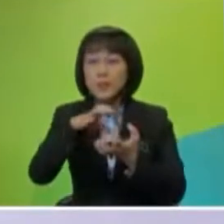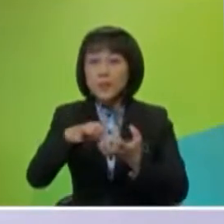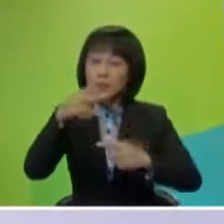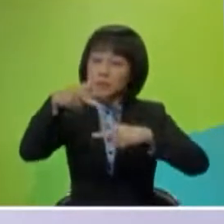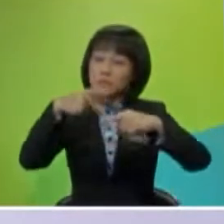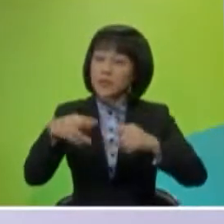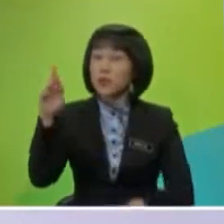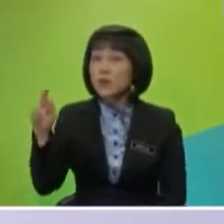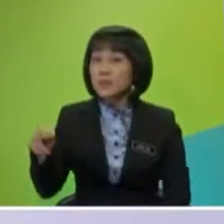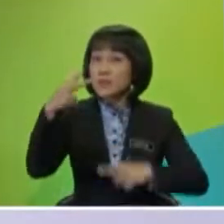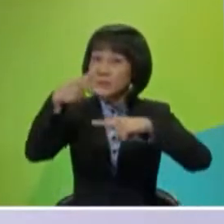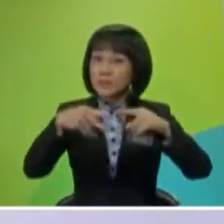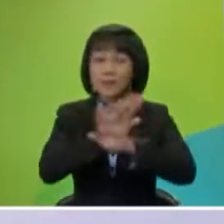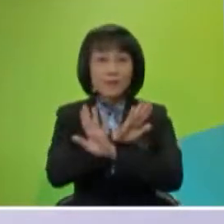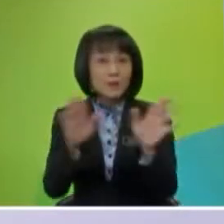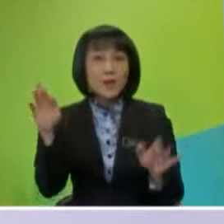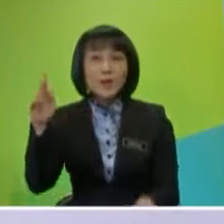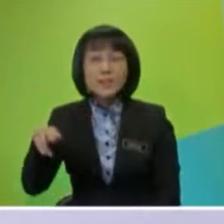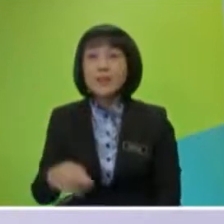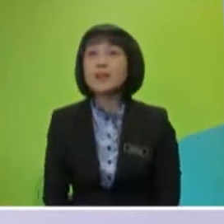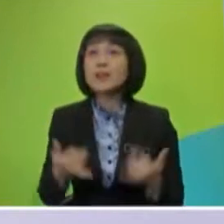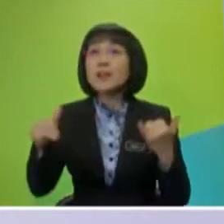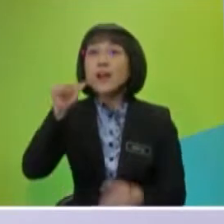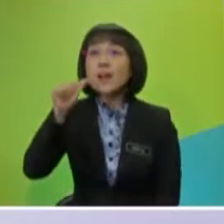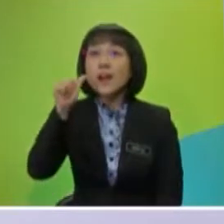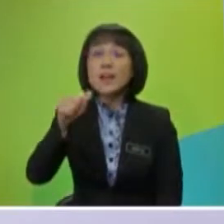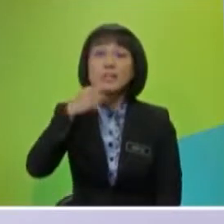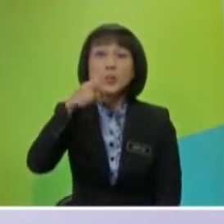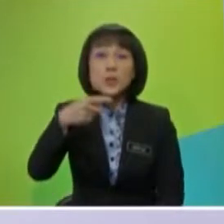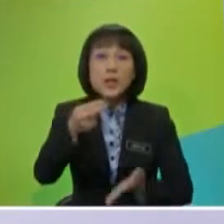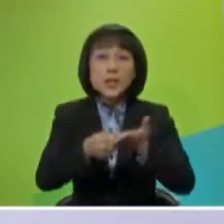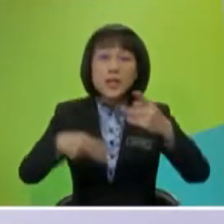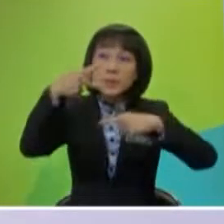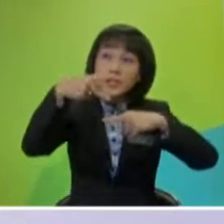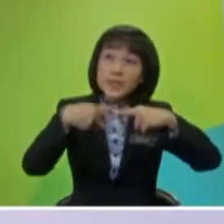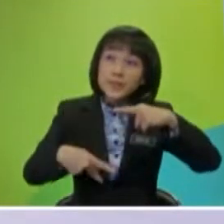kedua Aira. Cuba sebutkan nilai pecahan ini.